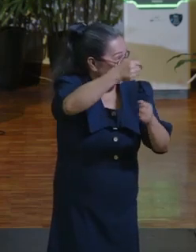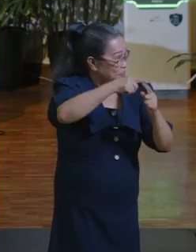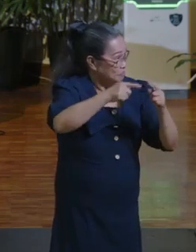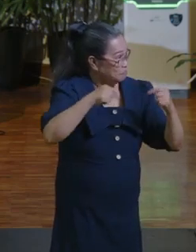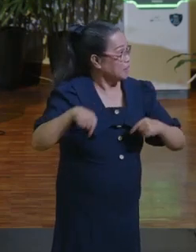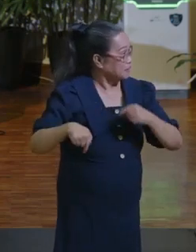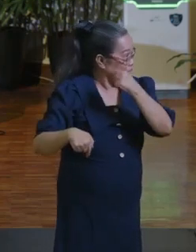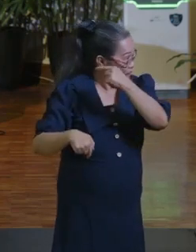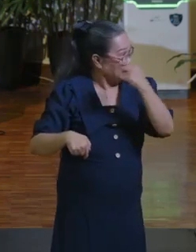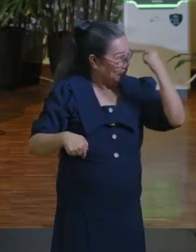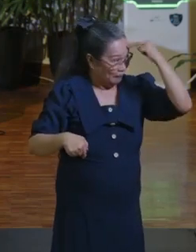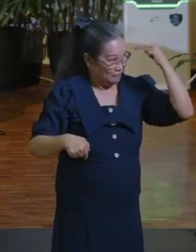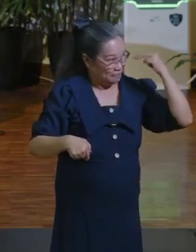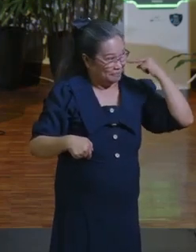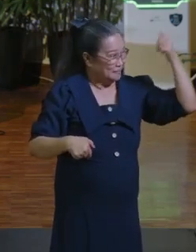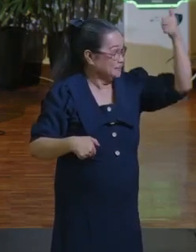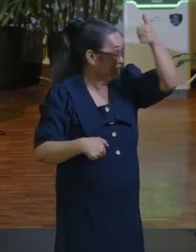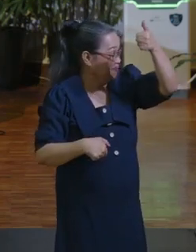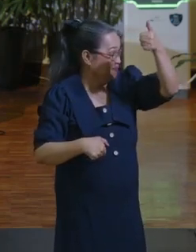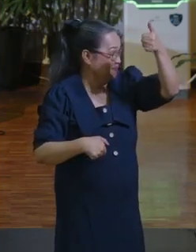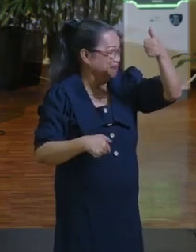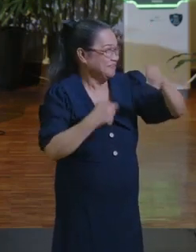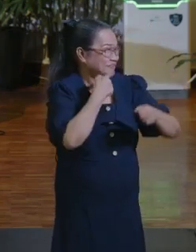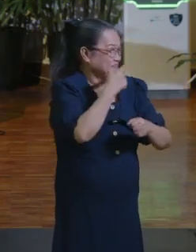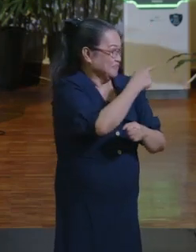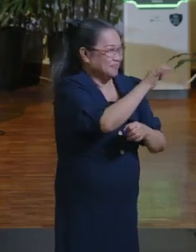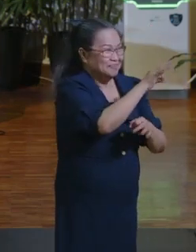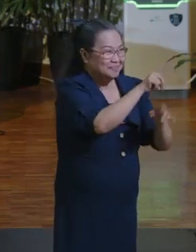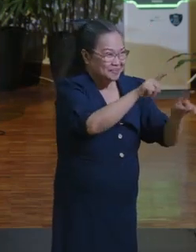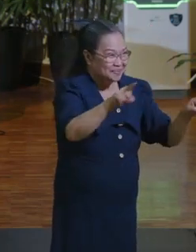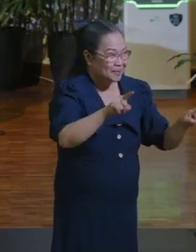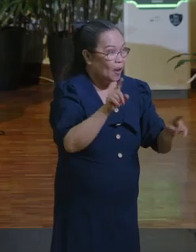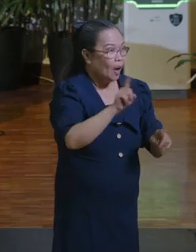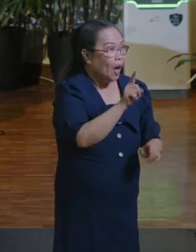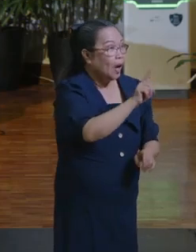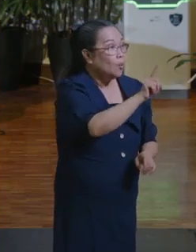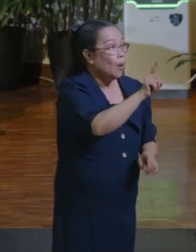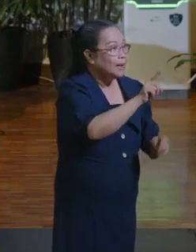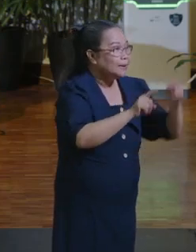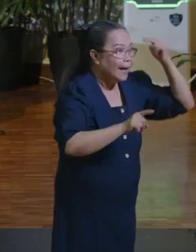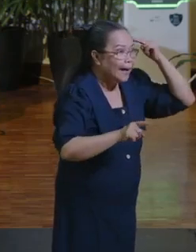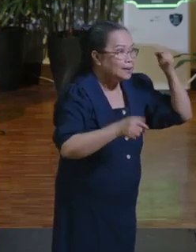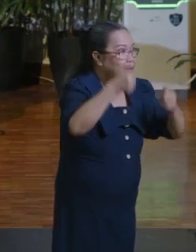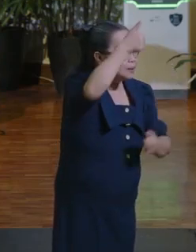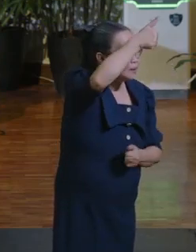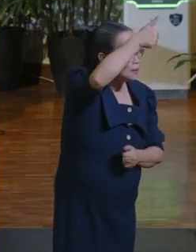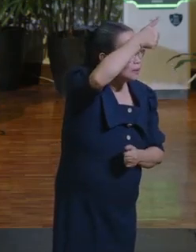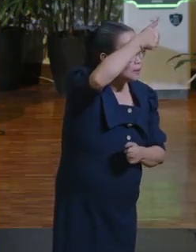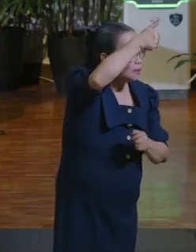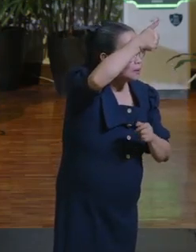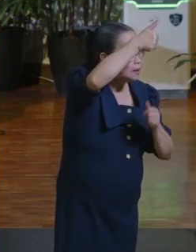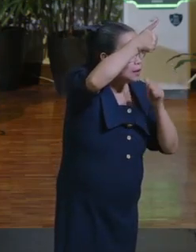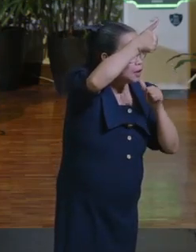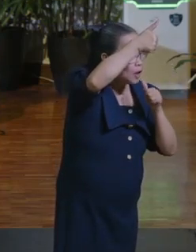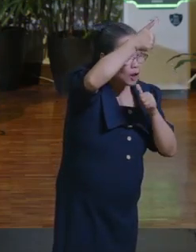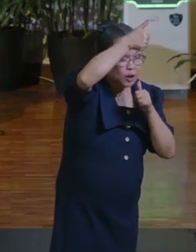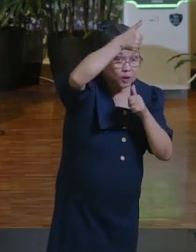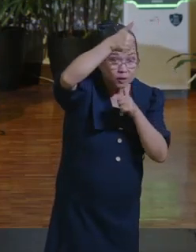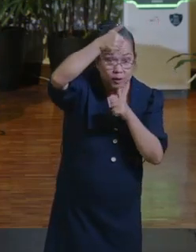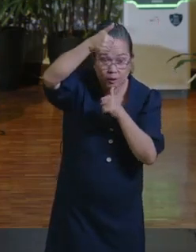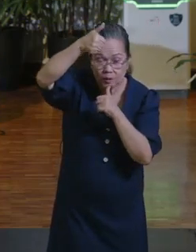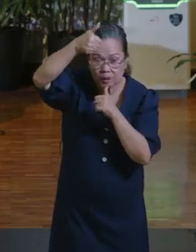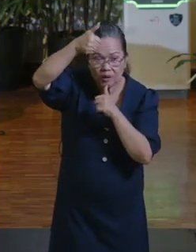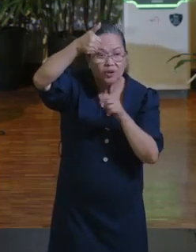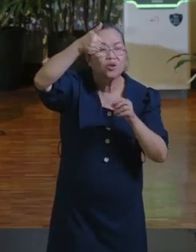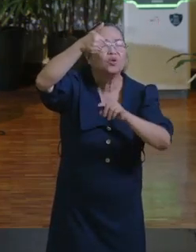ako. Pero sa totoo lang, kung alam nyo kung anong responsibilidad ng head, mga babae, kayo na lang